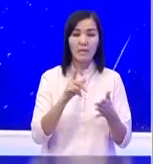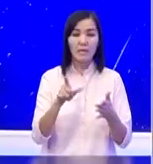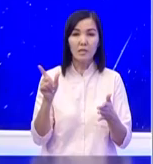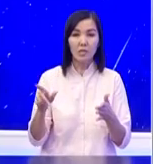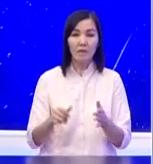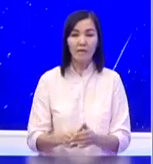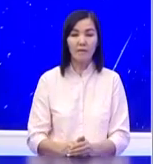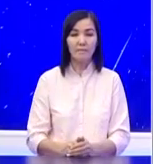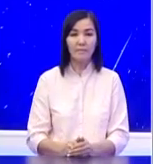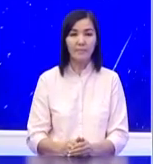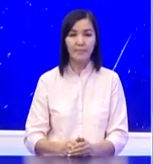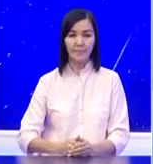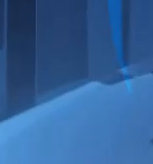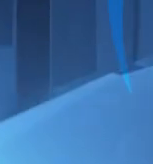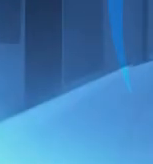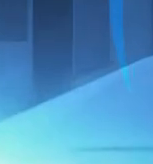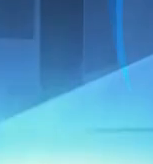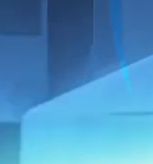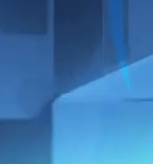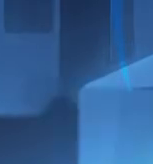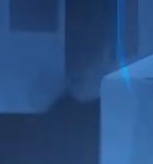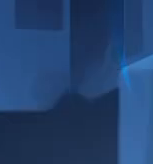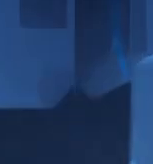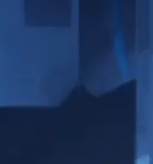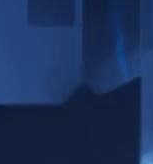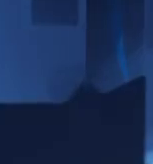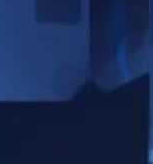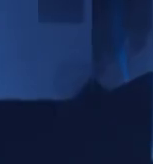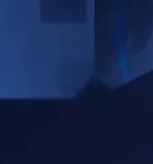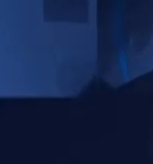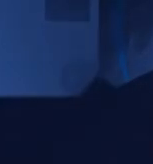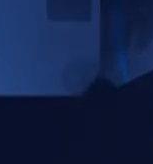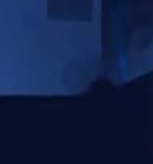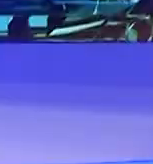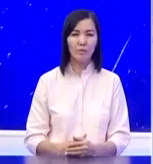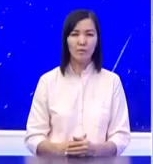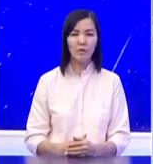человек. Ануар Мангельдинов, Кайрат Кастурганов, телеканал ЖТСУ.